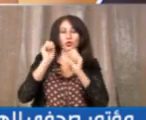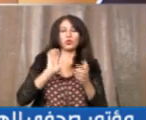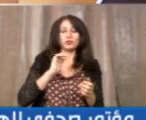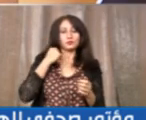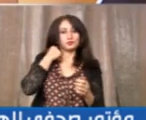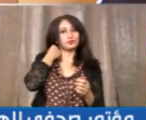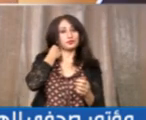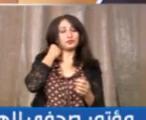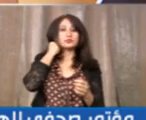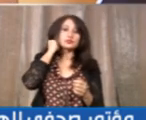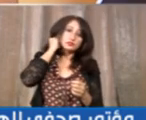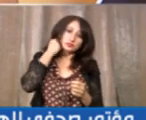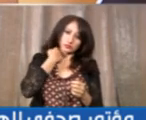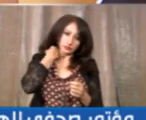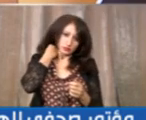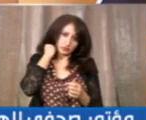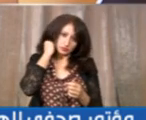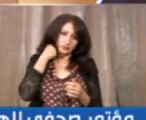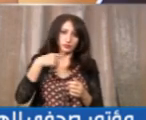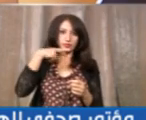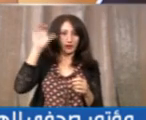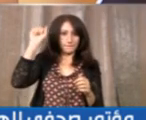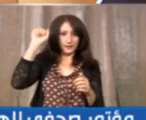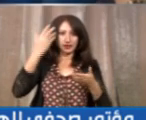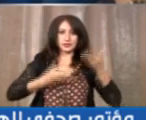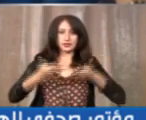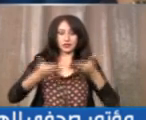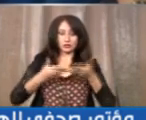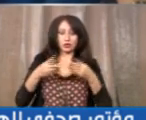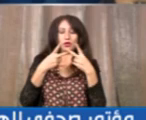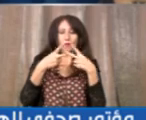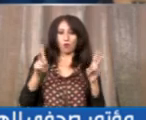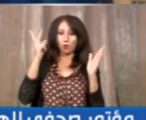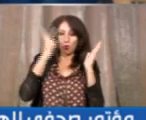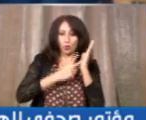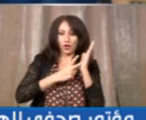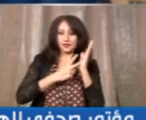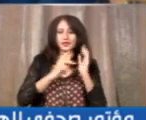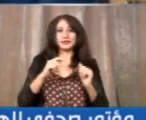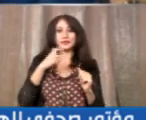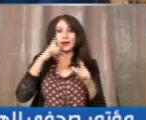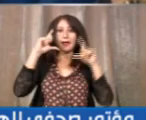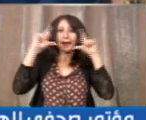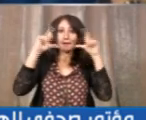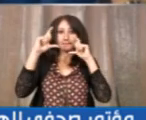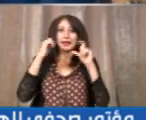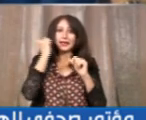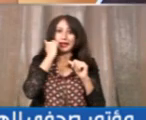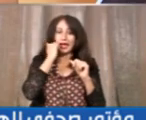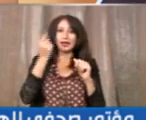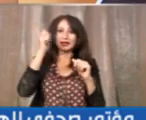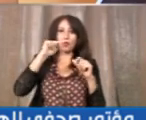دلوقتي تم برضو مجلس الاداره مجلس اداره الهيئه وافق على ان يتم البنك الاهلي وبنك مصر